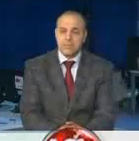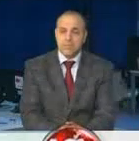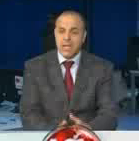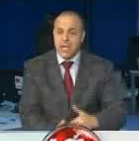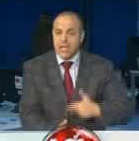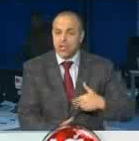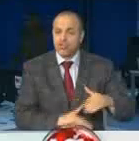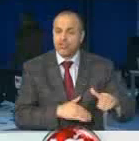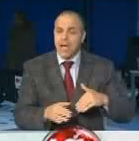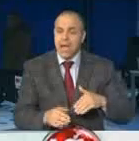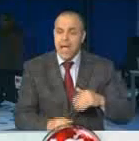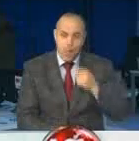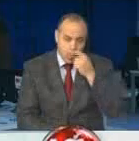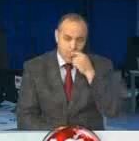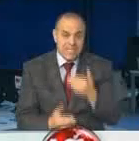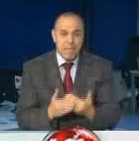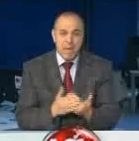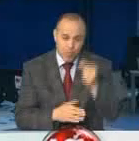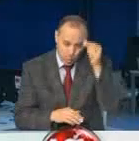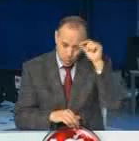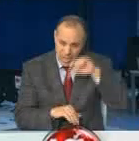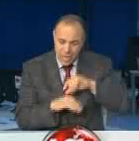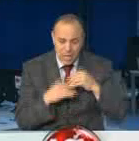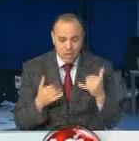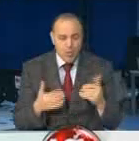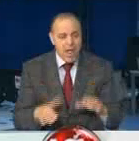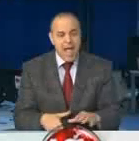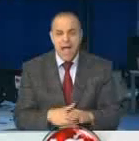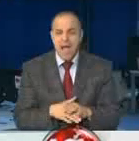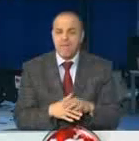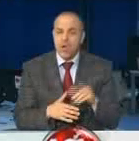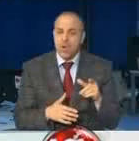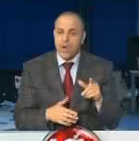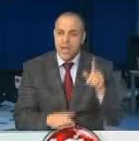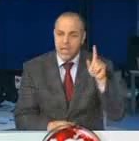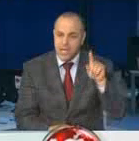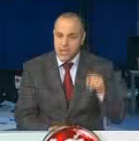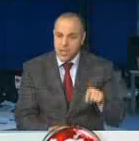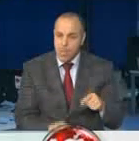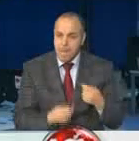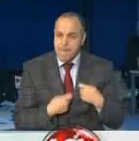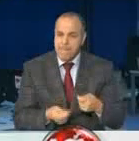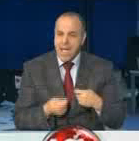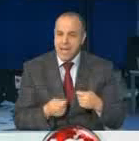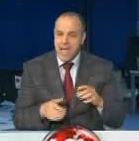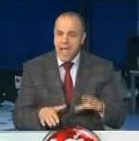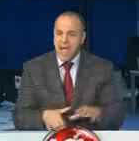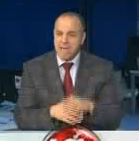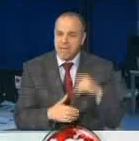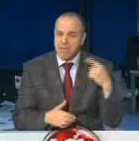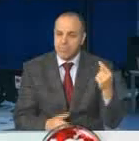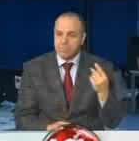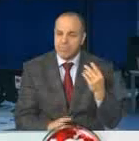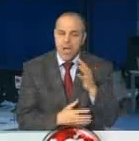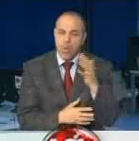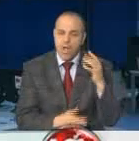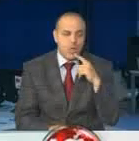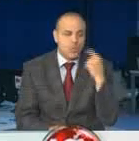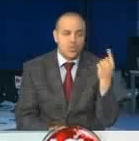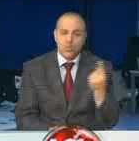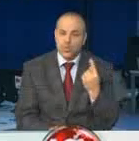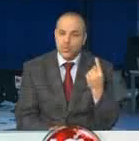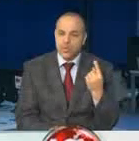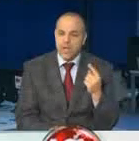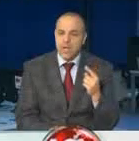يعيش شارع الحبيب بورقيبة منذ صباح اليوم أجواء احتفالية ضمن يوم ترويجي للمهرجان الدولي للوحات بتوزر في